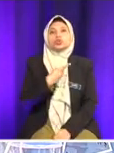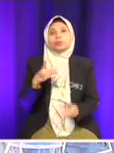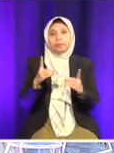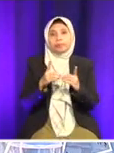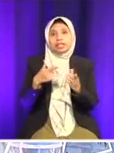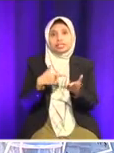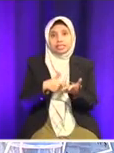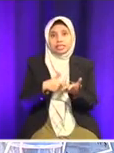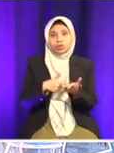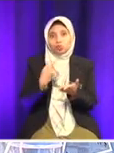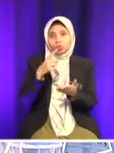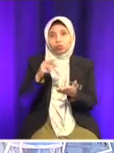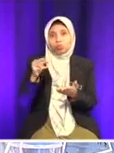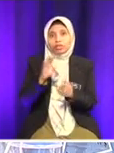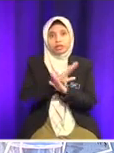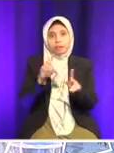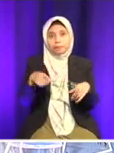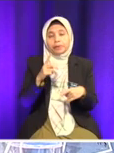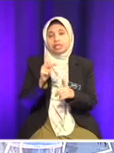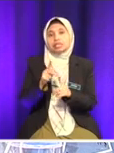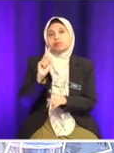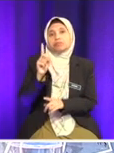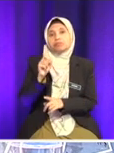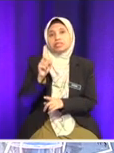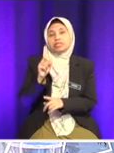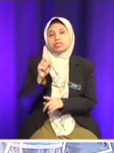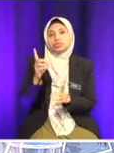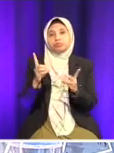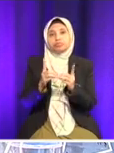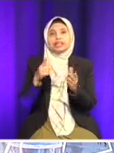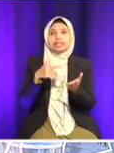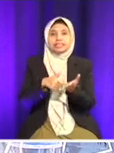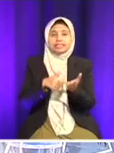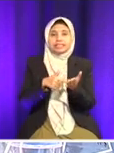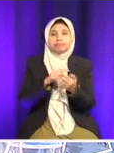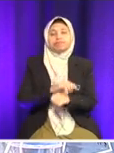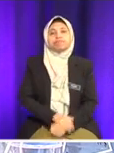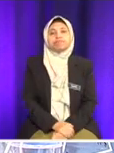di rumah jangan kemana-mana kembali lagi ke short Menengah Atas untuk matematika